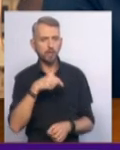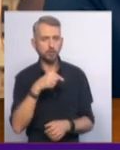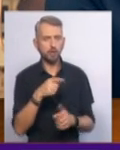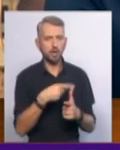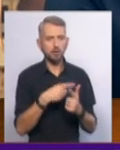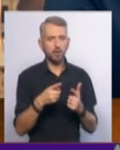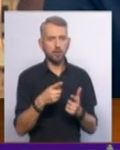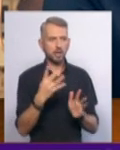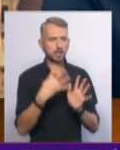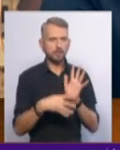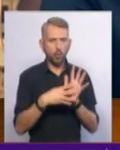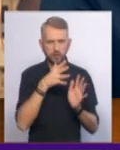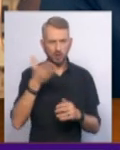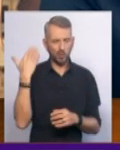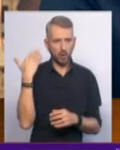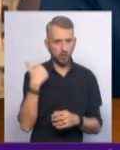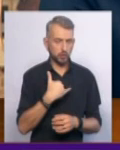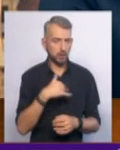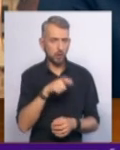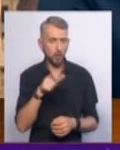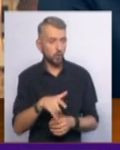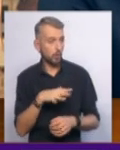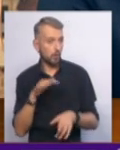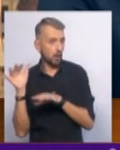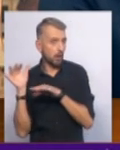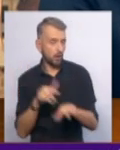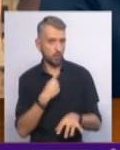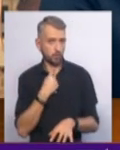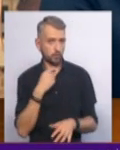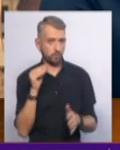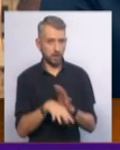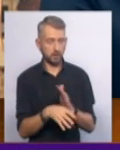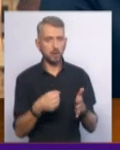в 90-х роках у нас люди йшли голосувати там до